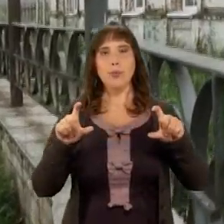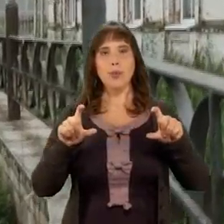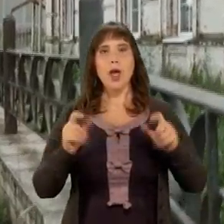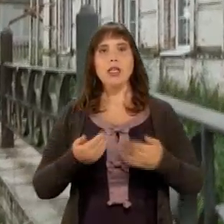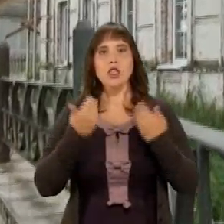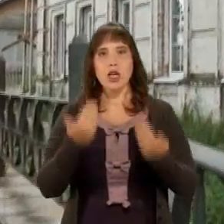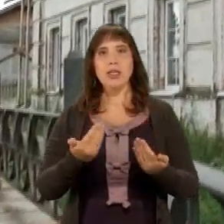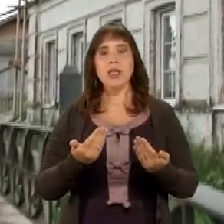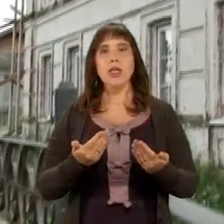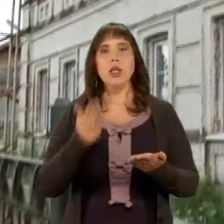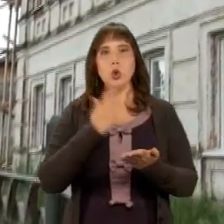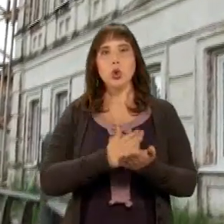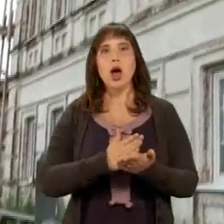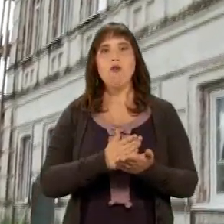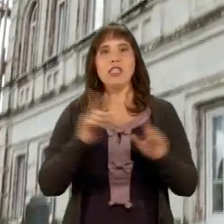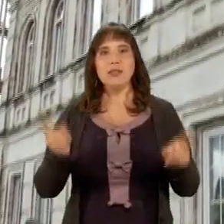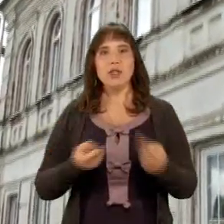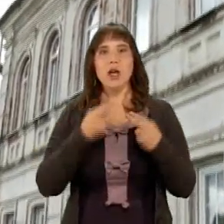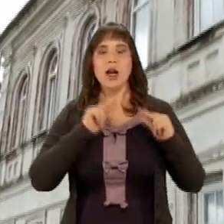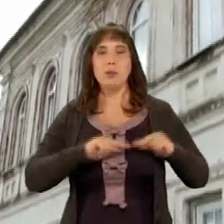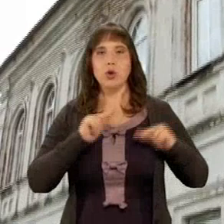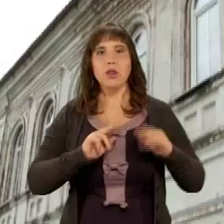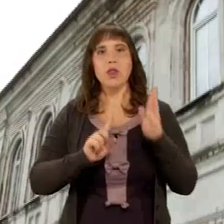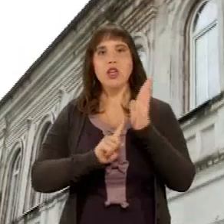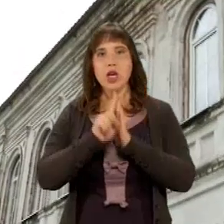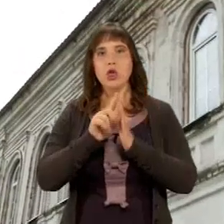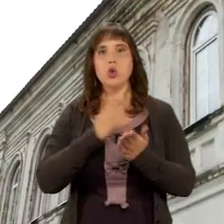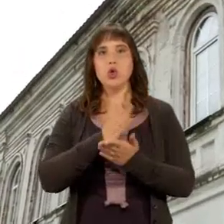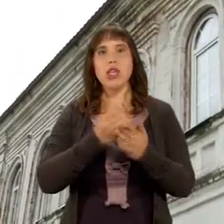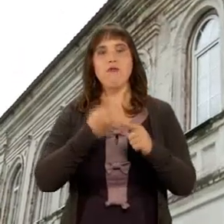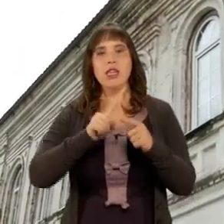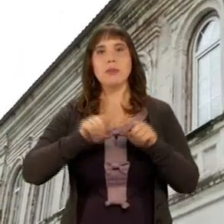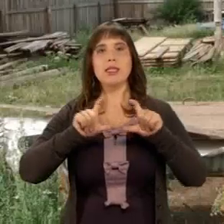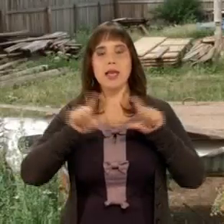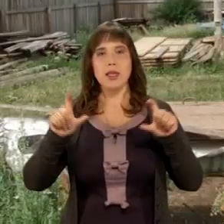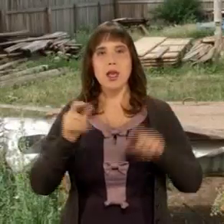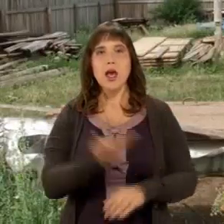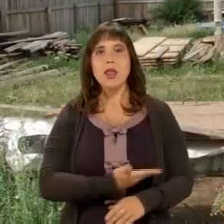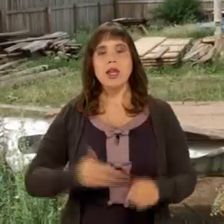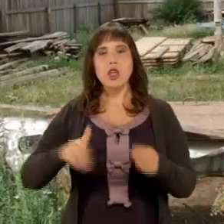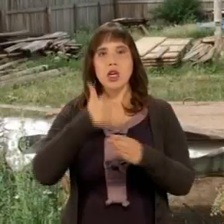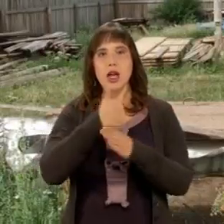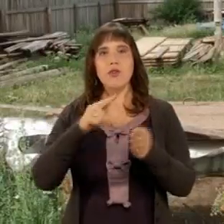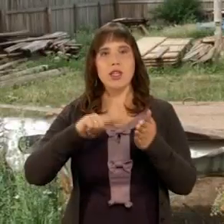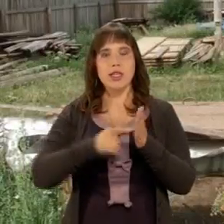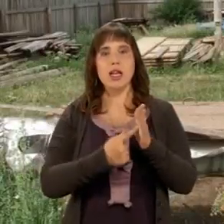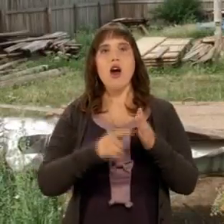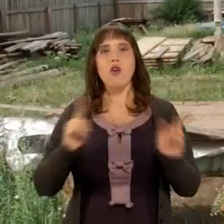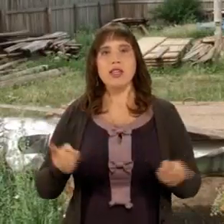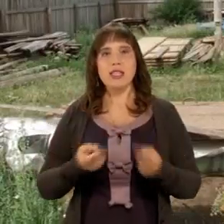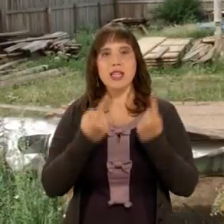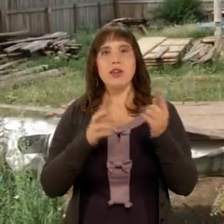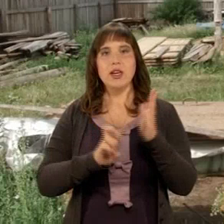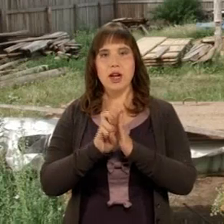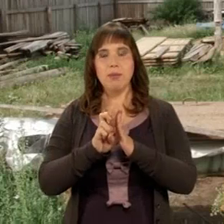школе сейчас у нас идут восстановительные работы. Хотя бы начать служение вот в этом здании. Наша основная сейчас цель – восстановить